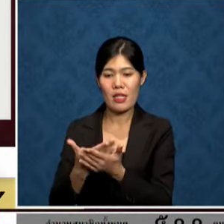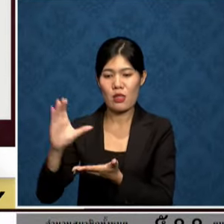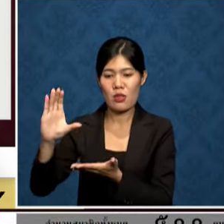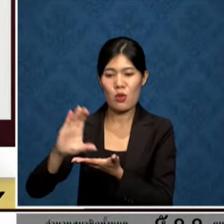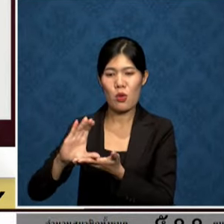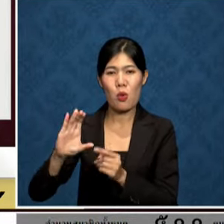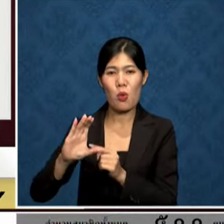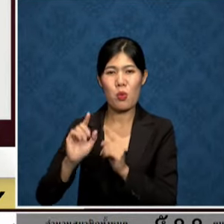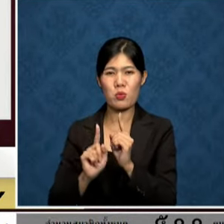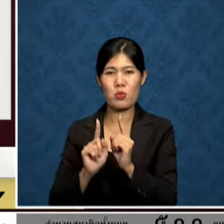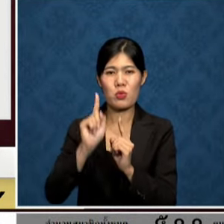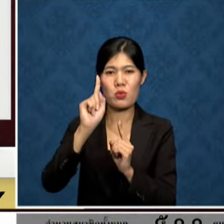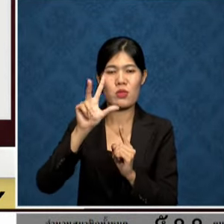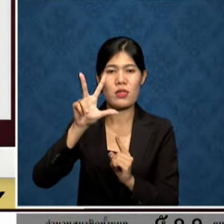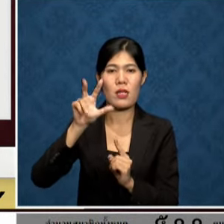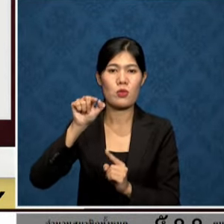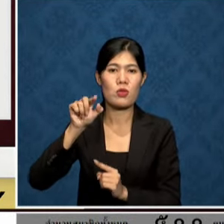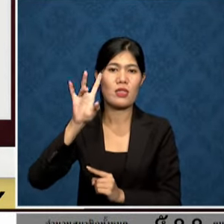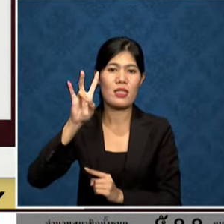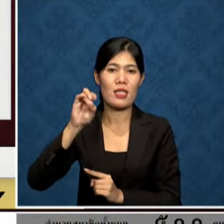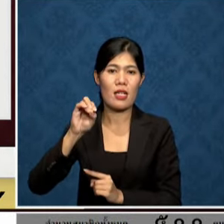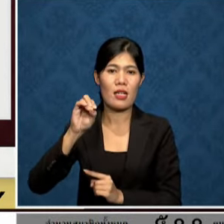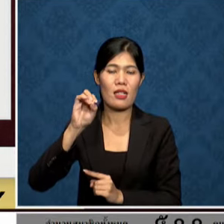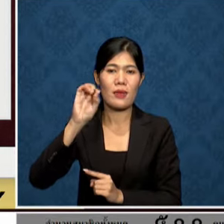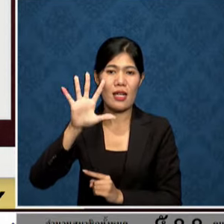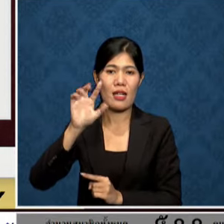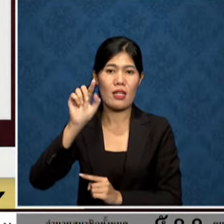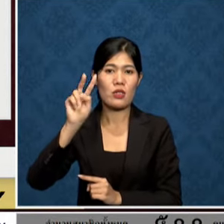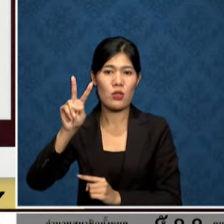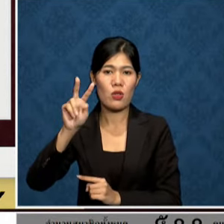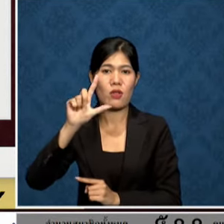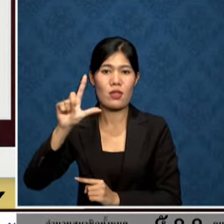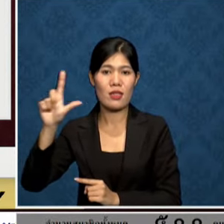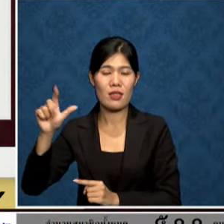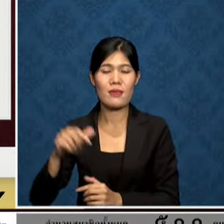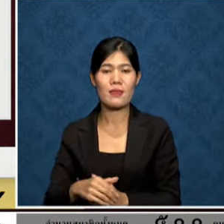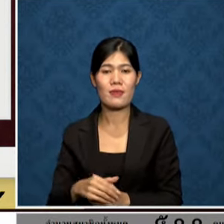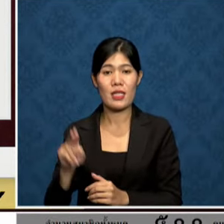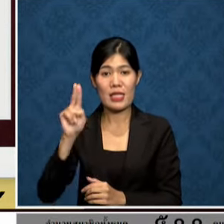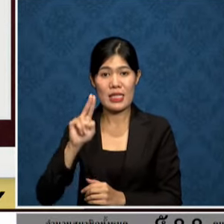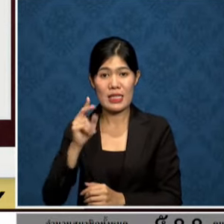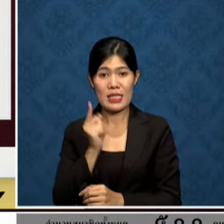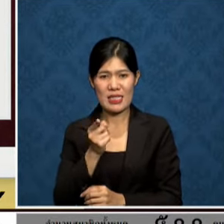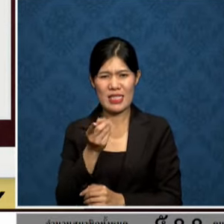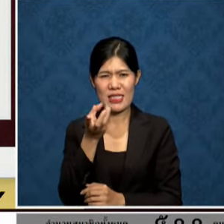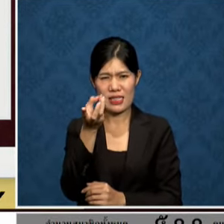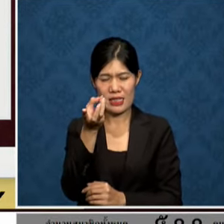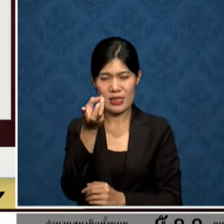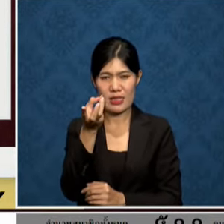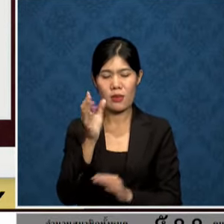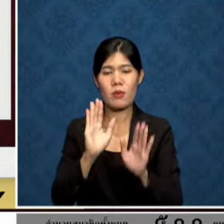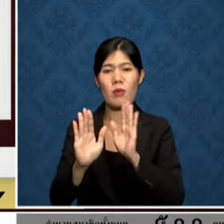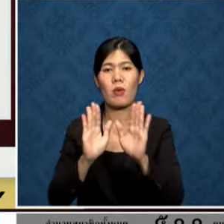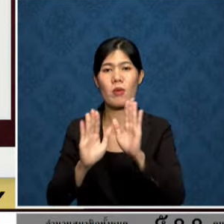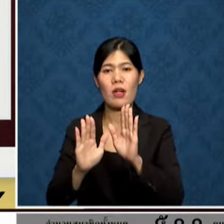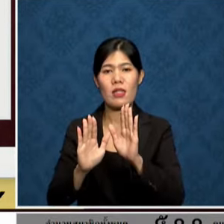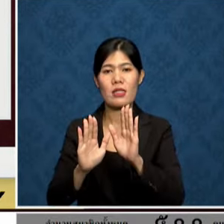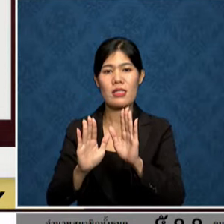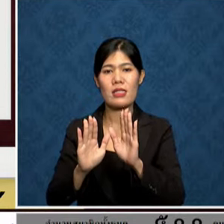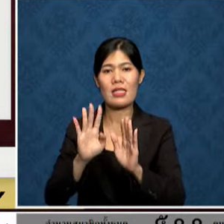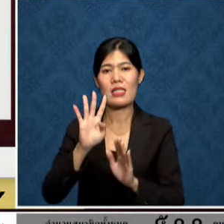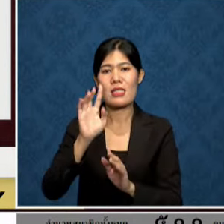สูงมากถึง 3.75 2ล้านล้านบาทนะคะแต่ก็จริงแล้วใช้จริงๆได้นิดเดียวคะท่านประธานอยู่แค่ประมาณ 1ใน 4